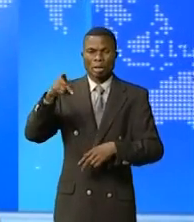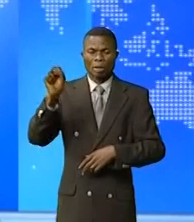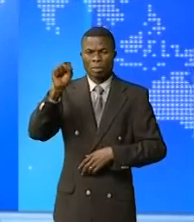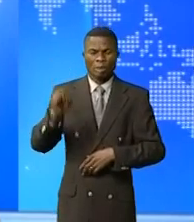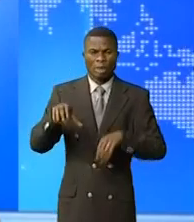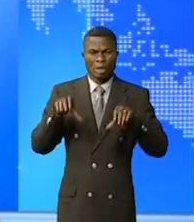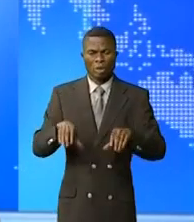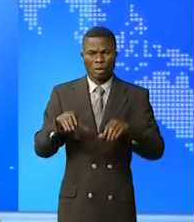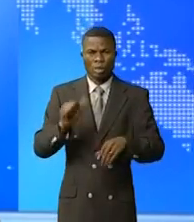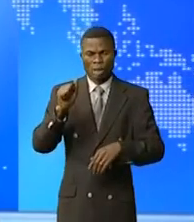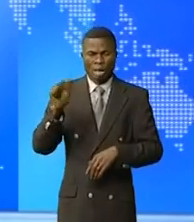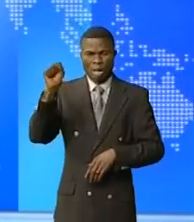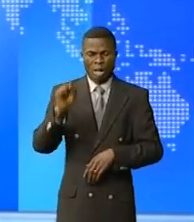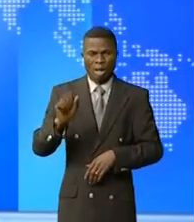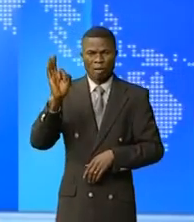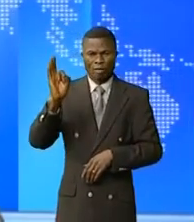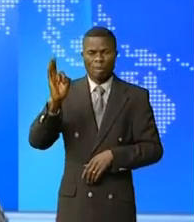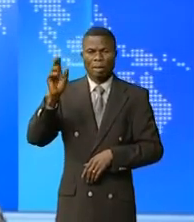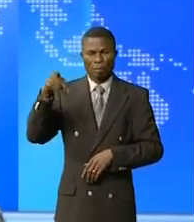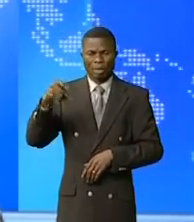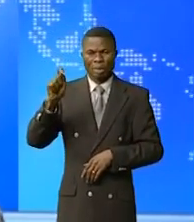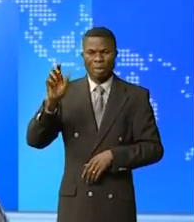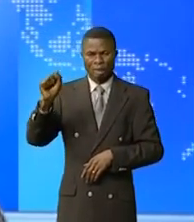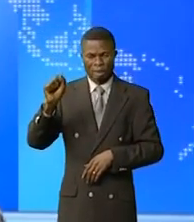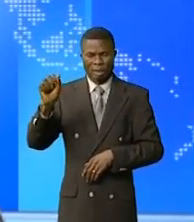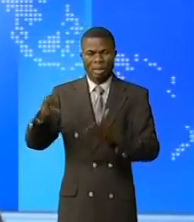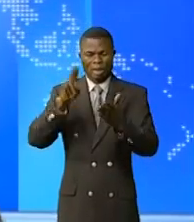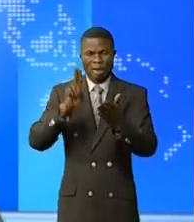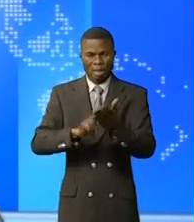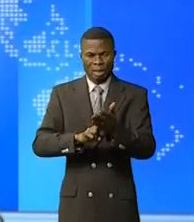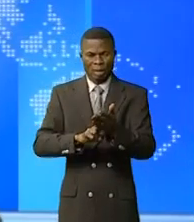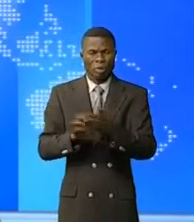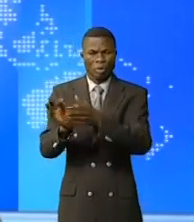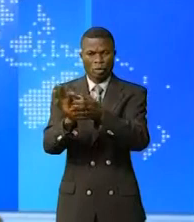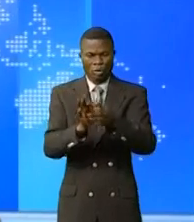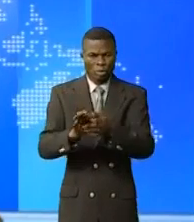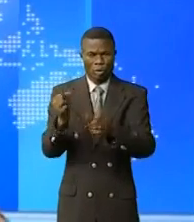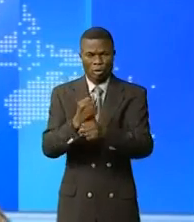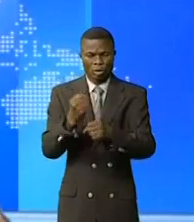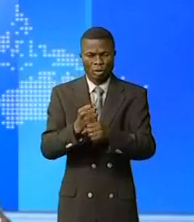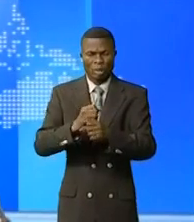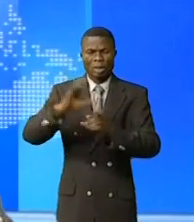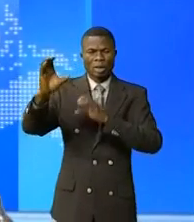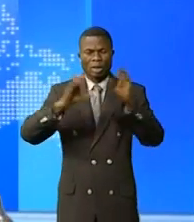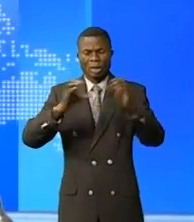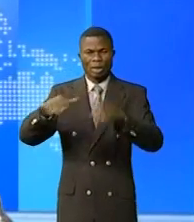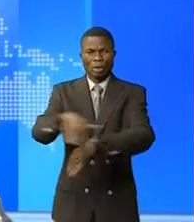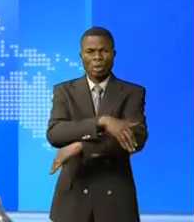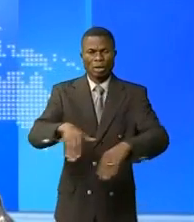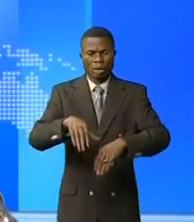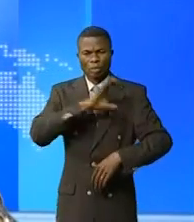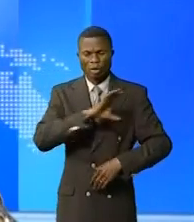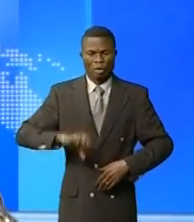Congo, RTPC. Cet accord porte entre autres sur la coordination des fréquences aux frontières de la RDC